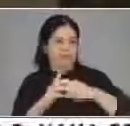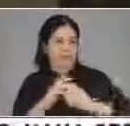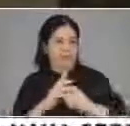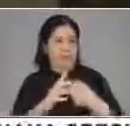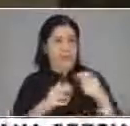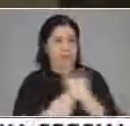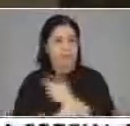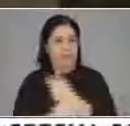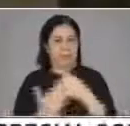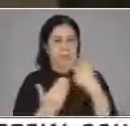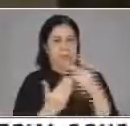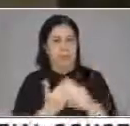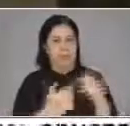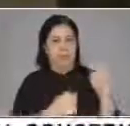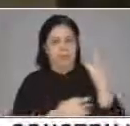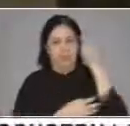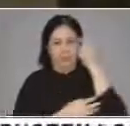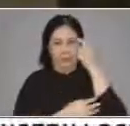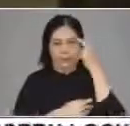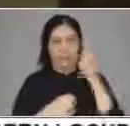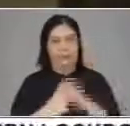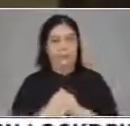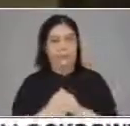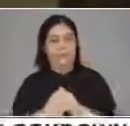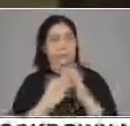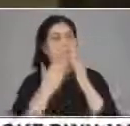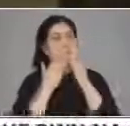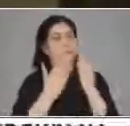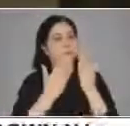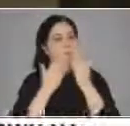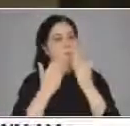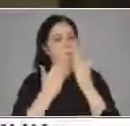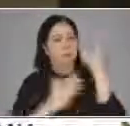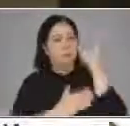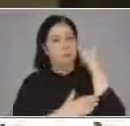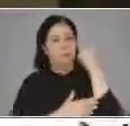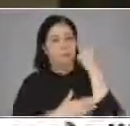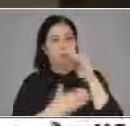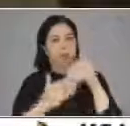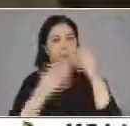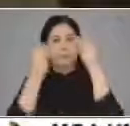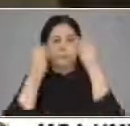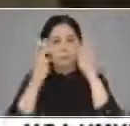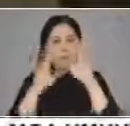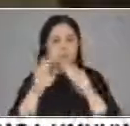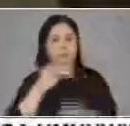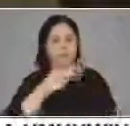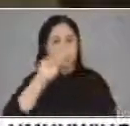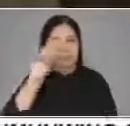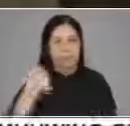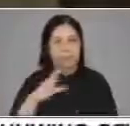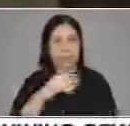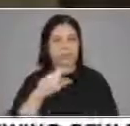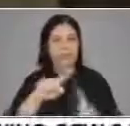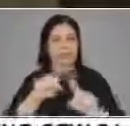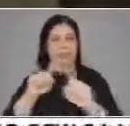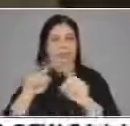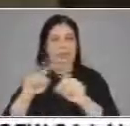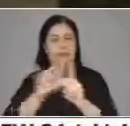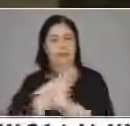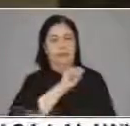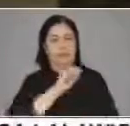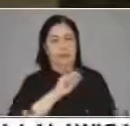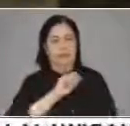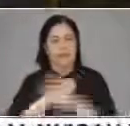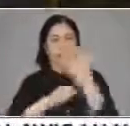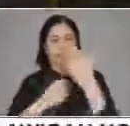ding pagpapalakas ng relasyon ng Pilipinas at Russia. Si Bernard Haudian sa detalye. Rise and shine,